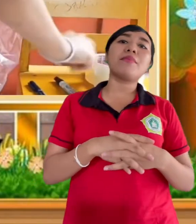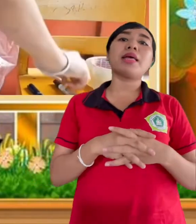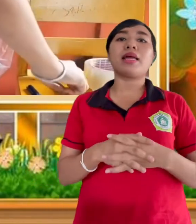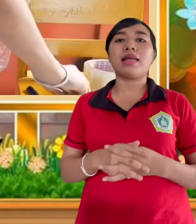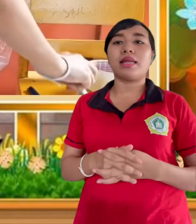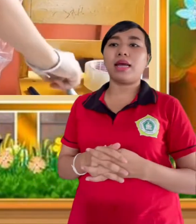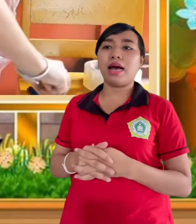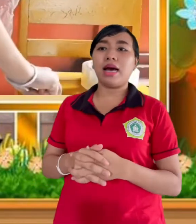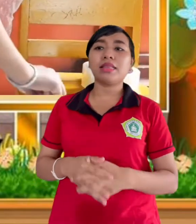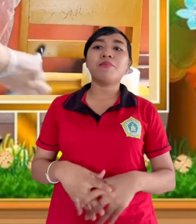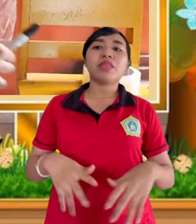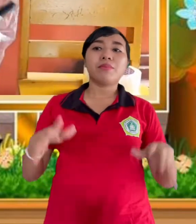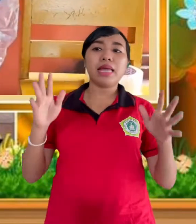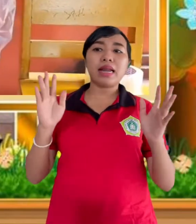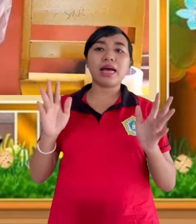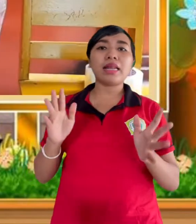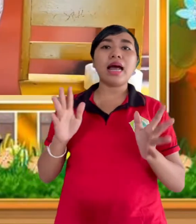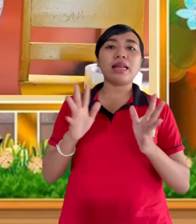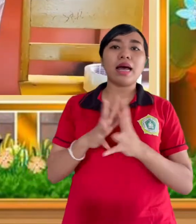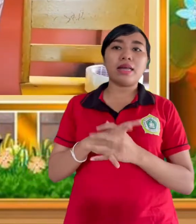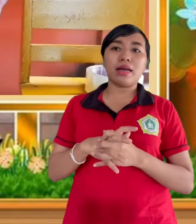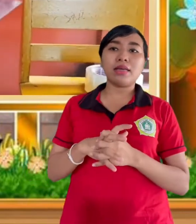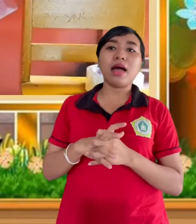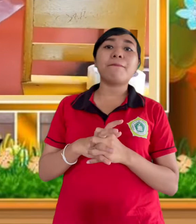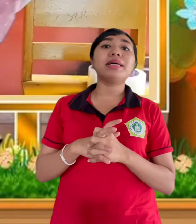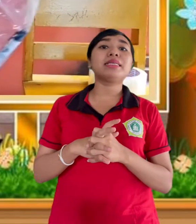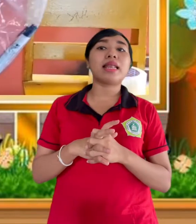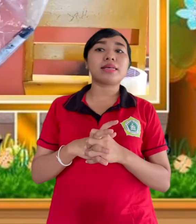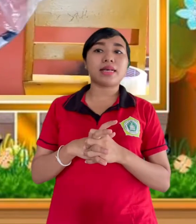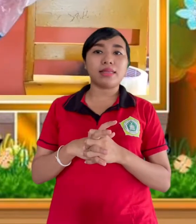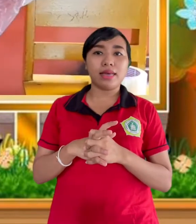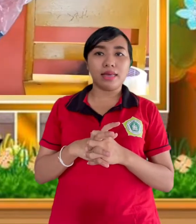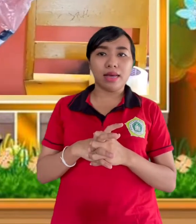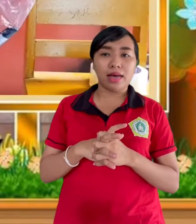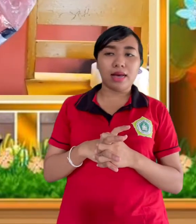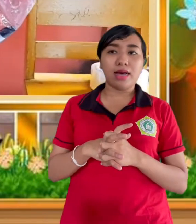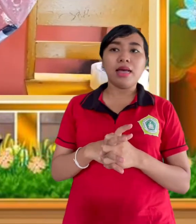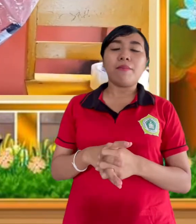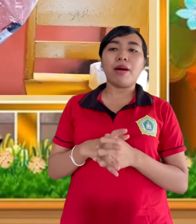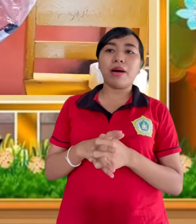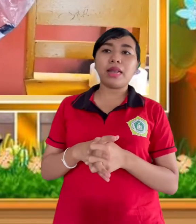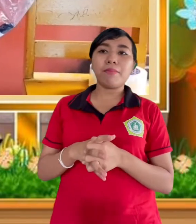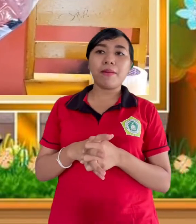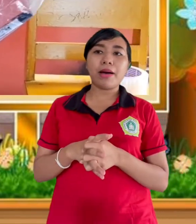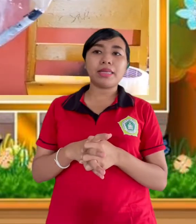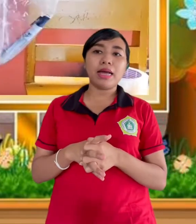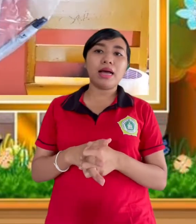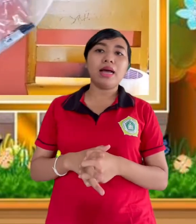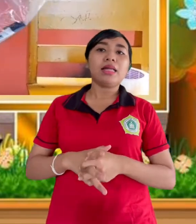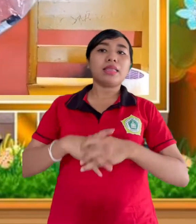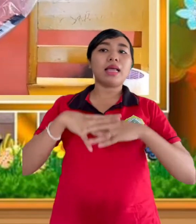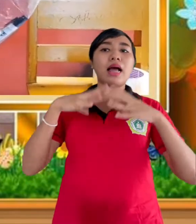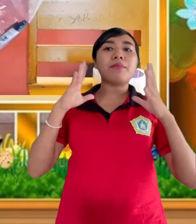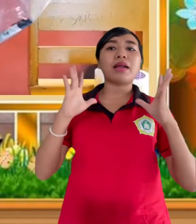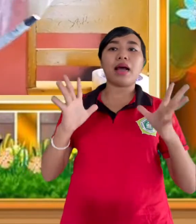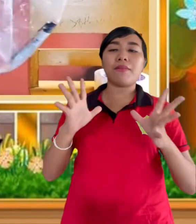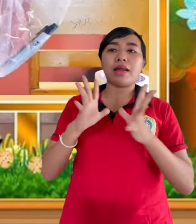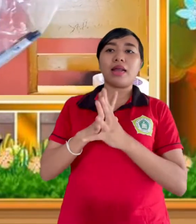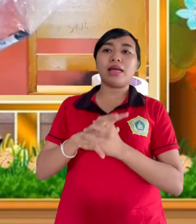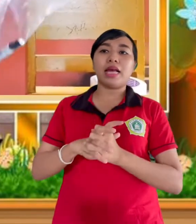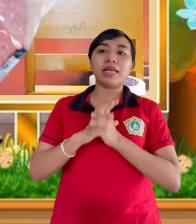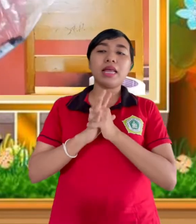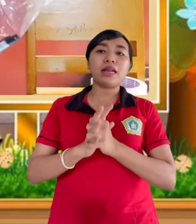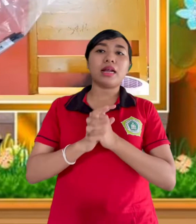manakah yang lebih ringan. Ingat, biarkan anak-anak yang menjelaskannya ya. Mama dan papanya tinggal